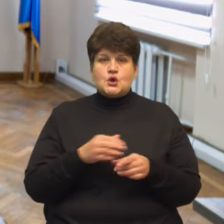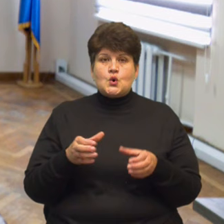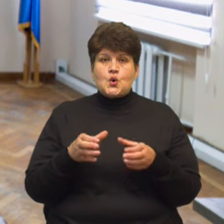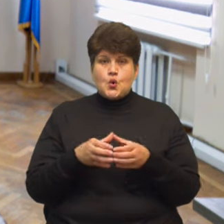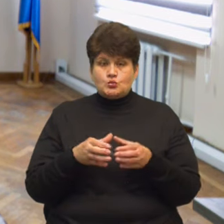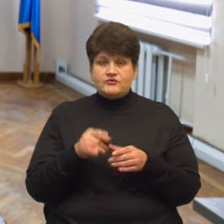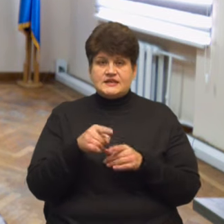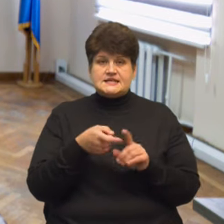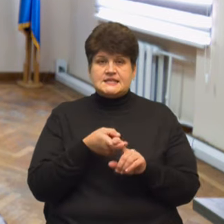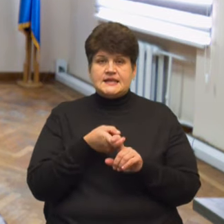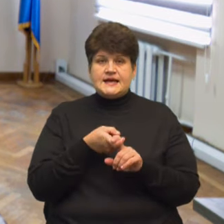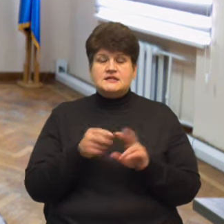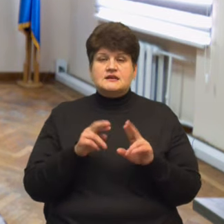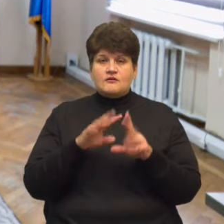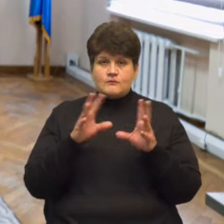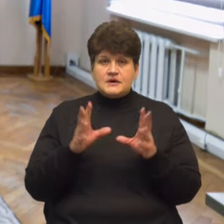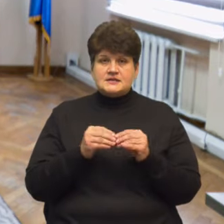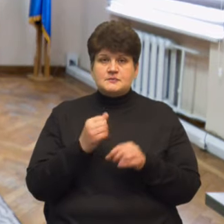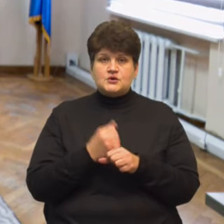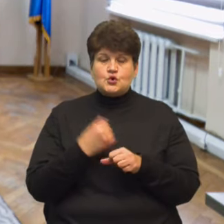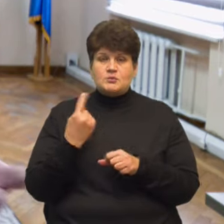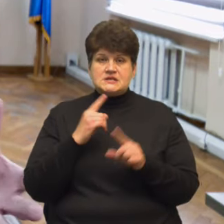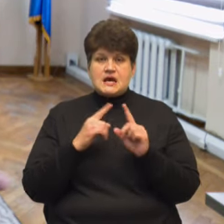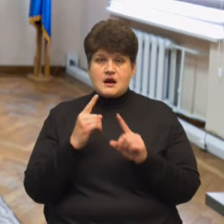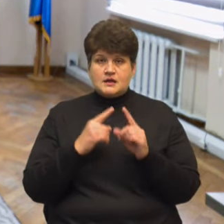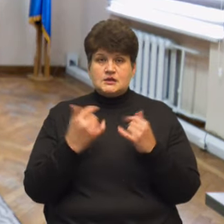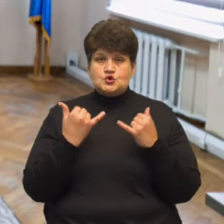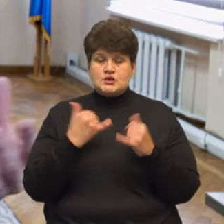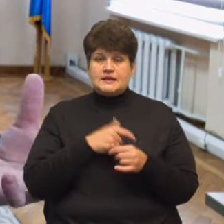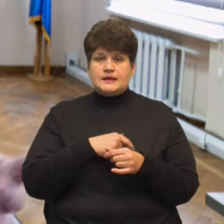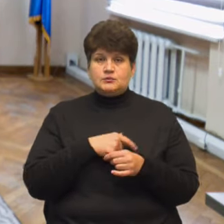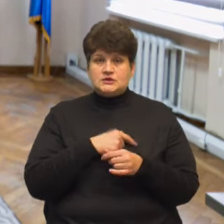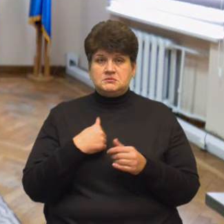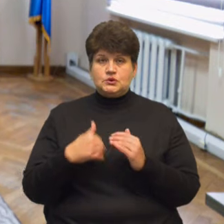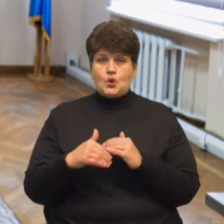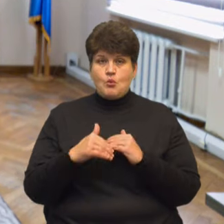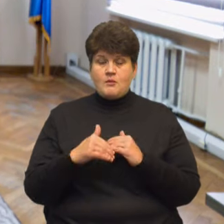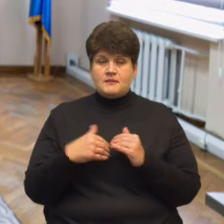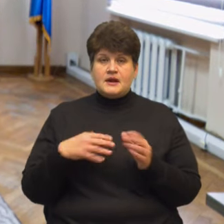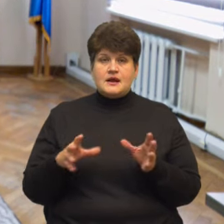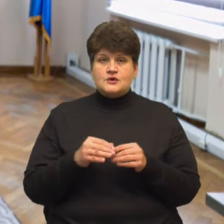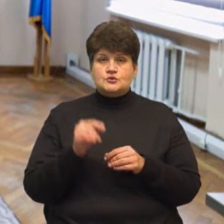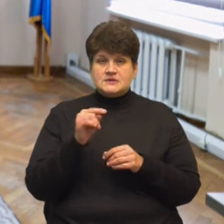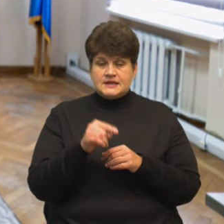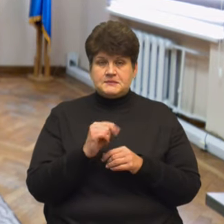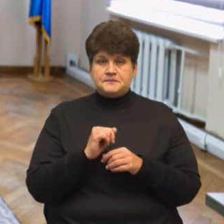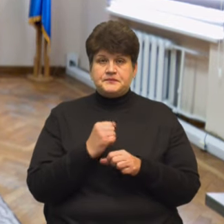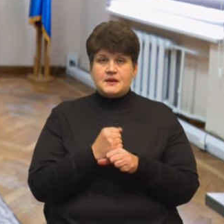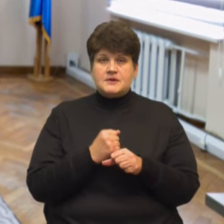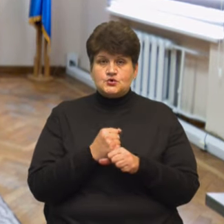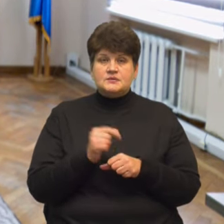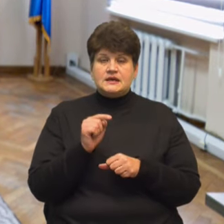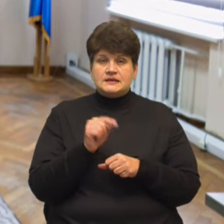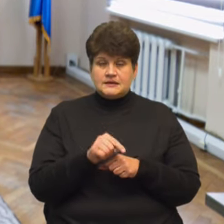залежить як в принципі працює обласна Рада сьогодні депутати Мені допомагають і ми разом з ними десь працюємо над тим